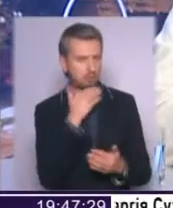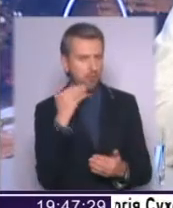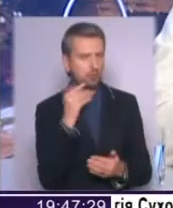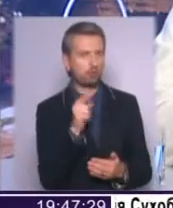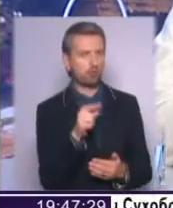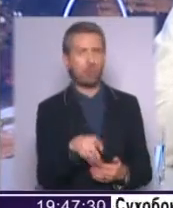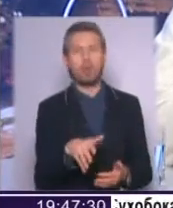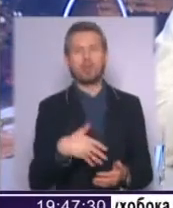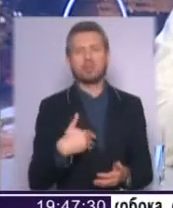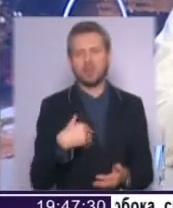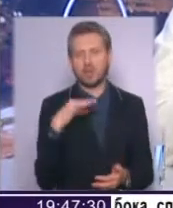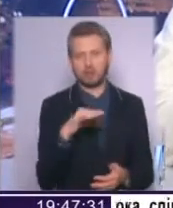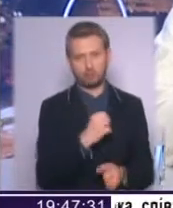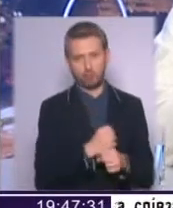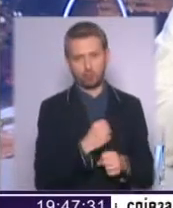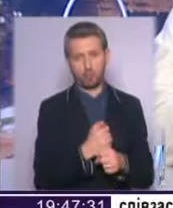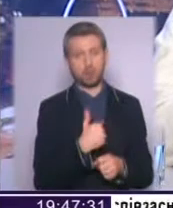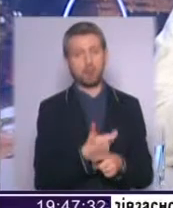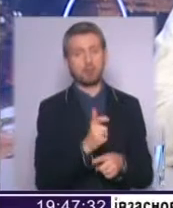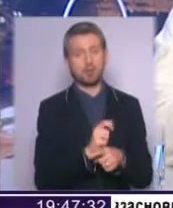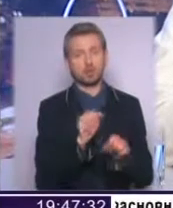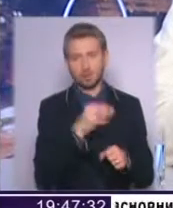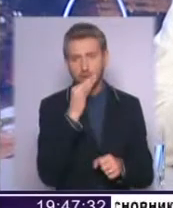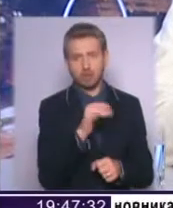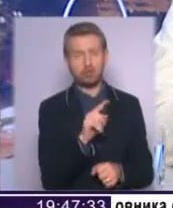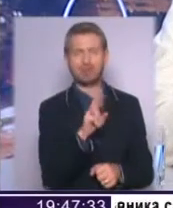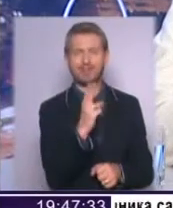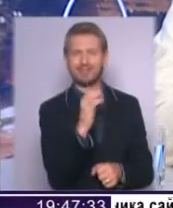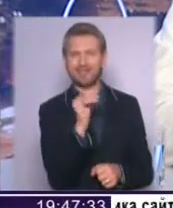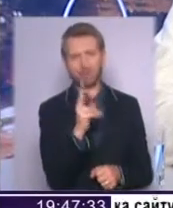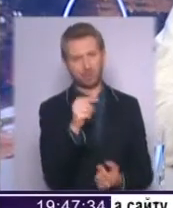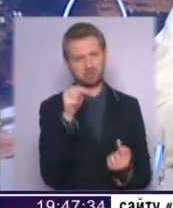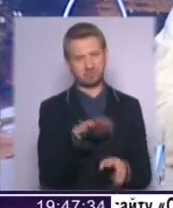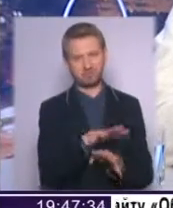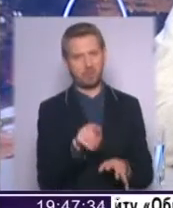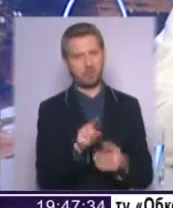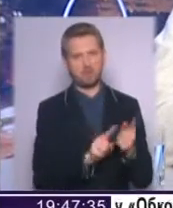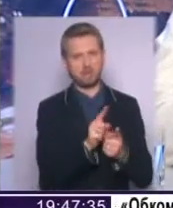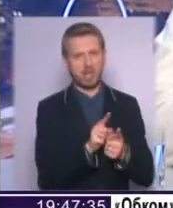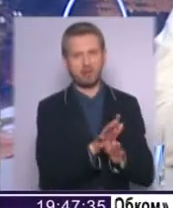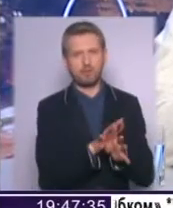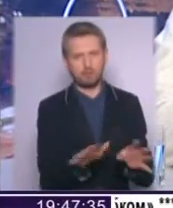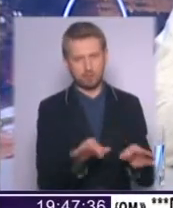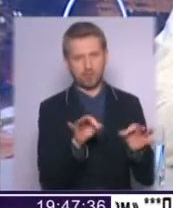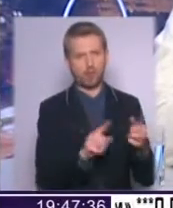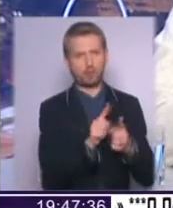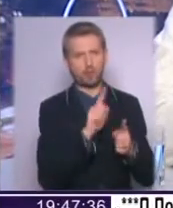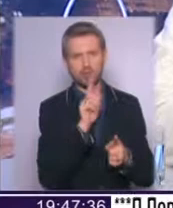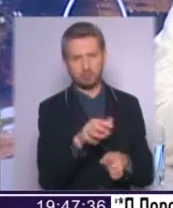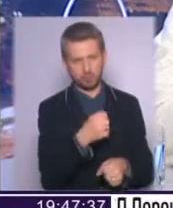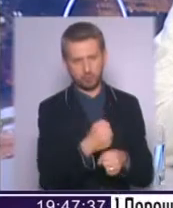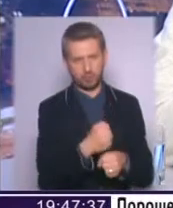роботи. Угу. Я більше можу сказати, що Яценюк не та особа, що він взагалі не є реформатор і ніколи реформ не зробить.